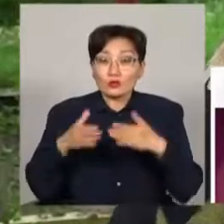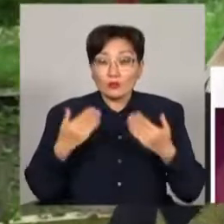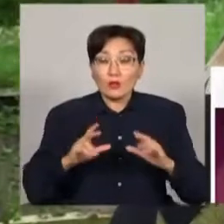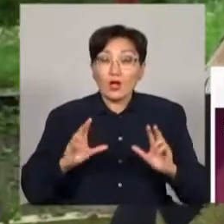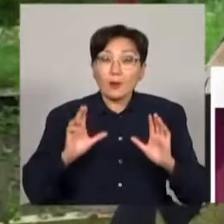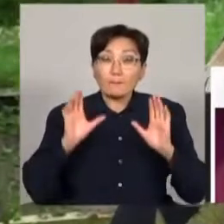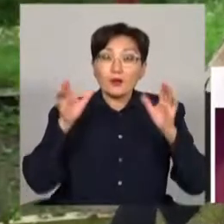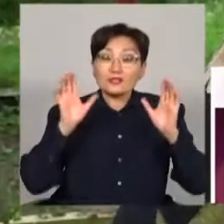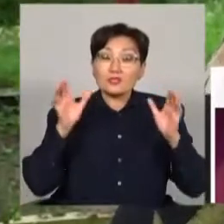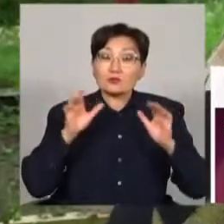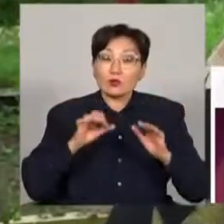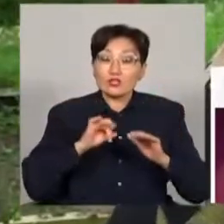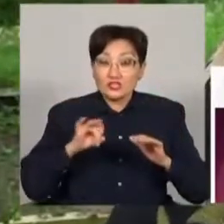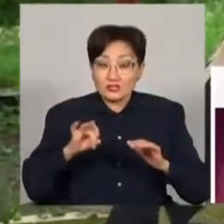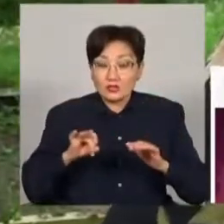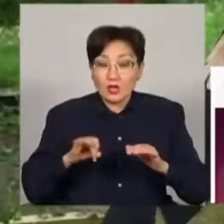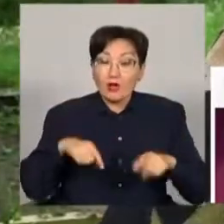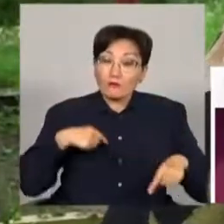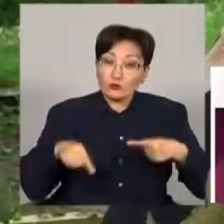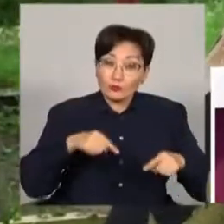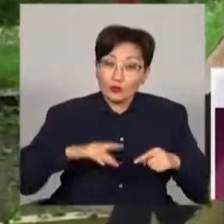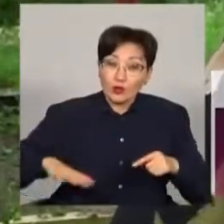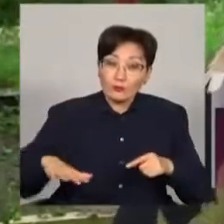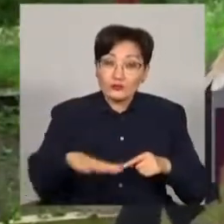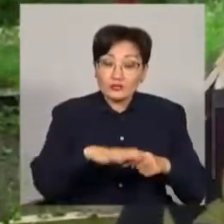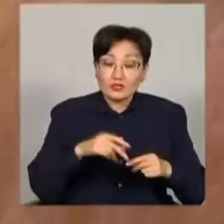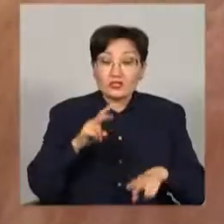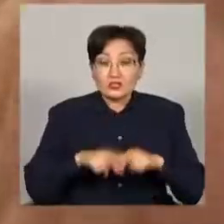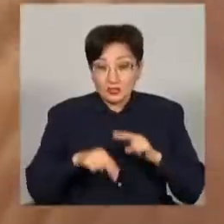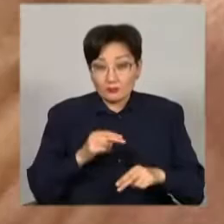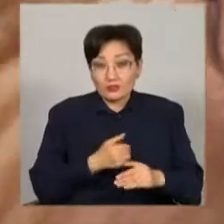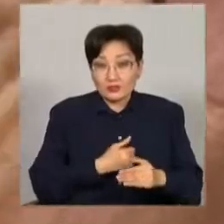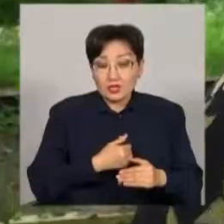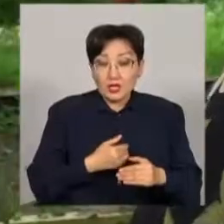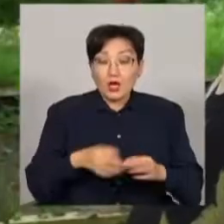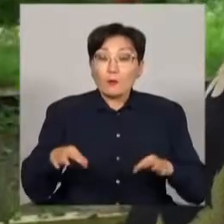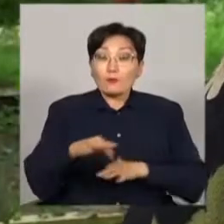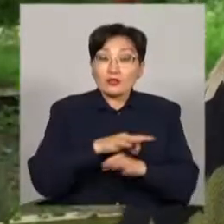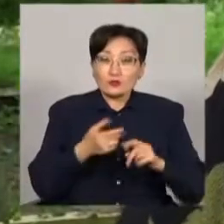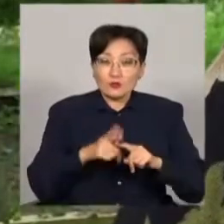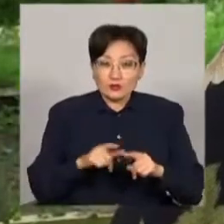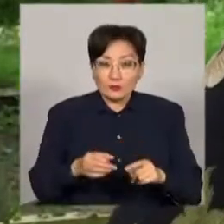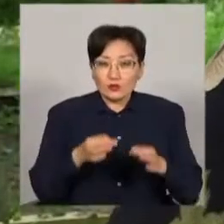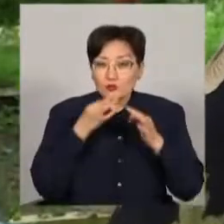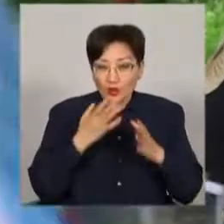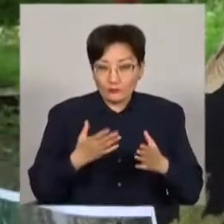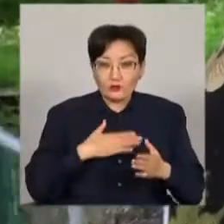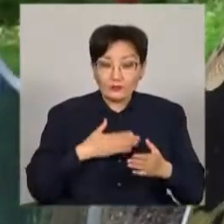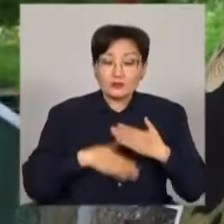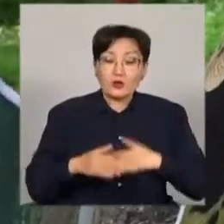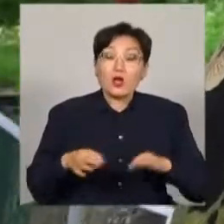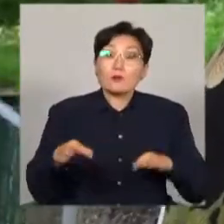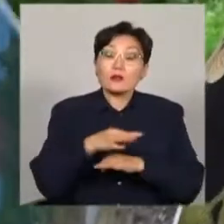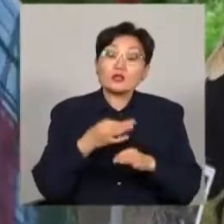баскетбол площадкасы, сосын футбол площадкасын жасап берсе деп едік. Проектісіне өте қатты риза болып тұрмыз. Мінекей